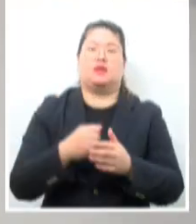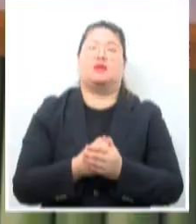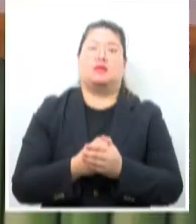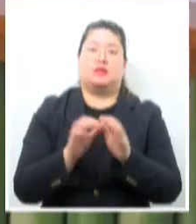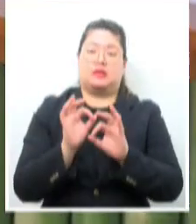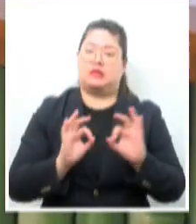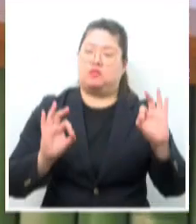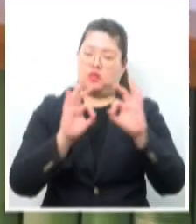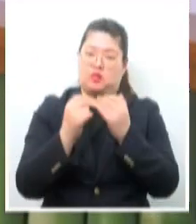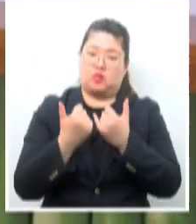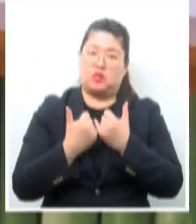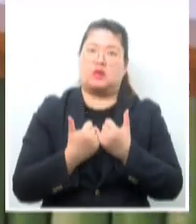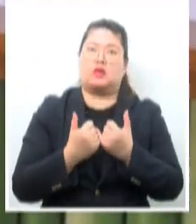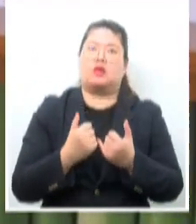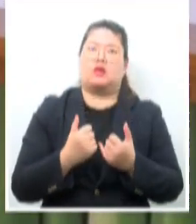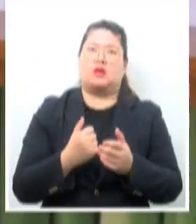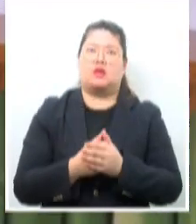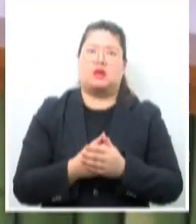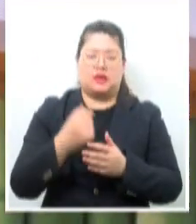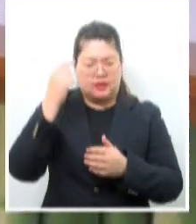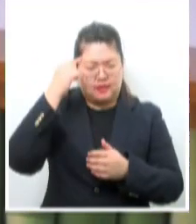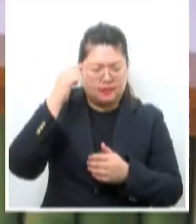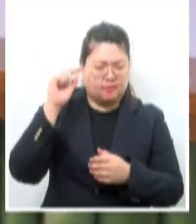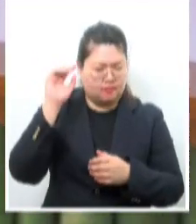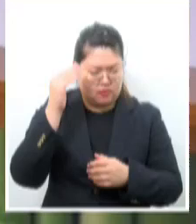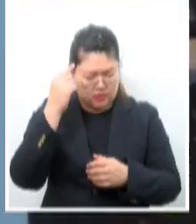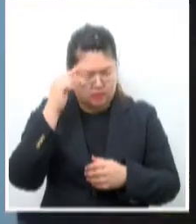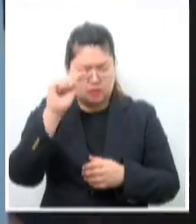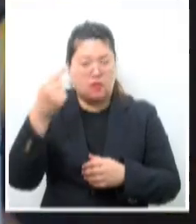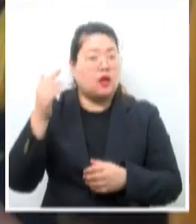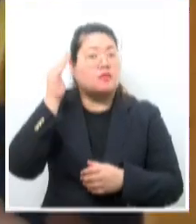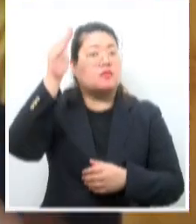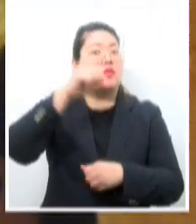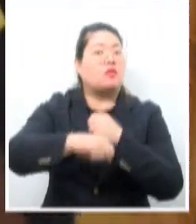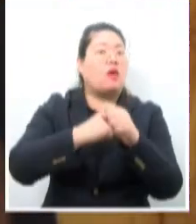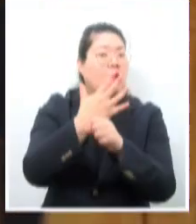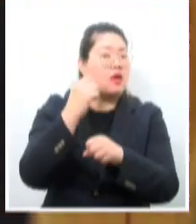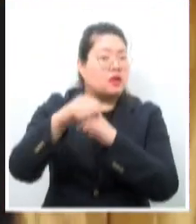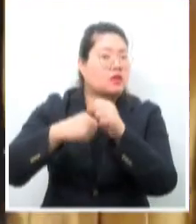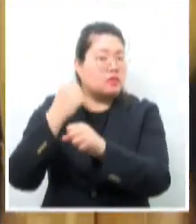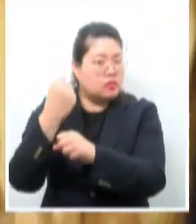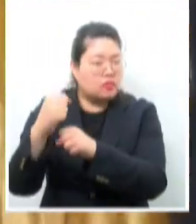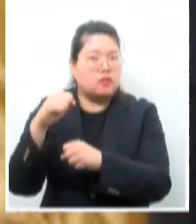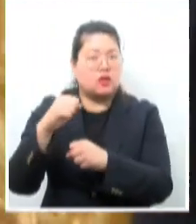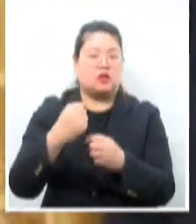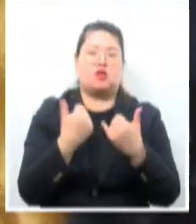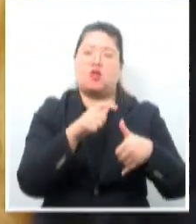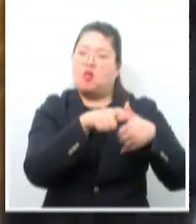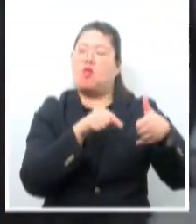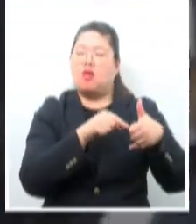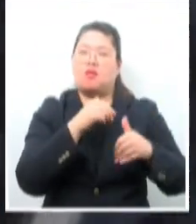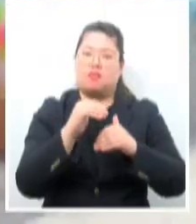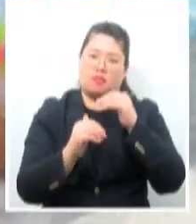ารู้ในวันนี้อาจจะใช้ไม่ได้ในอีก 5-10 ปีข้างหน้าจึงควรพัฒนาคนโดยไม่จำกัดแ